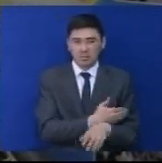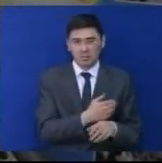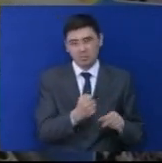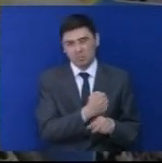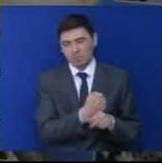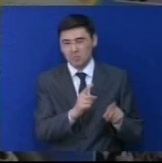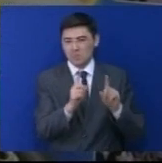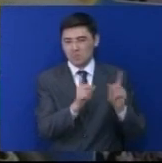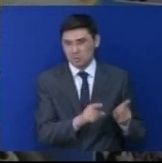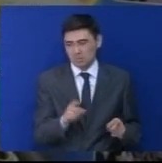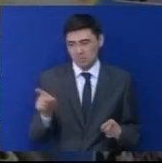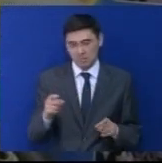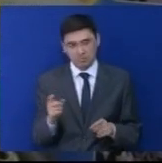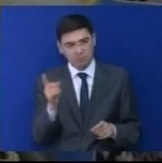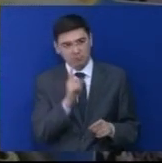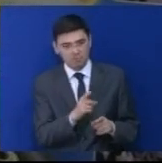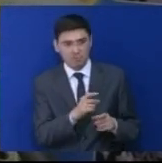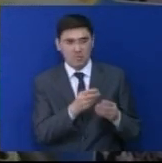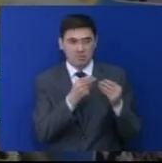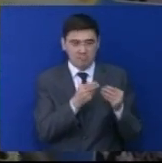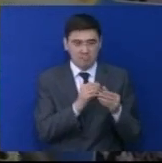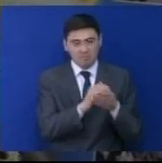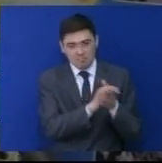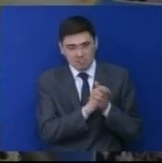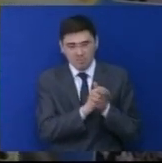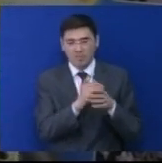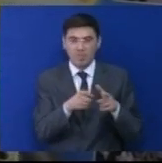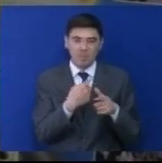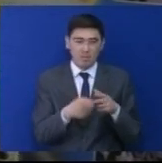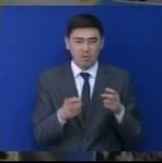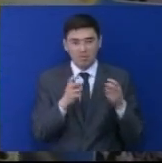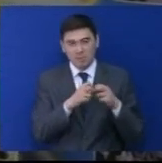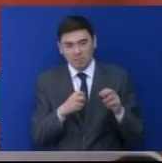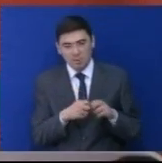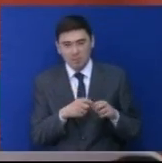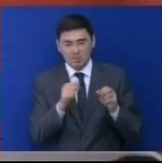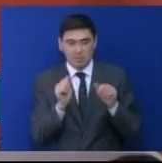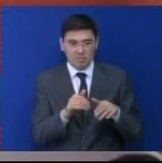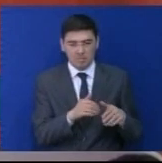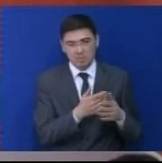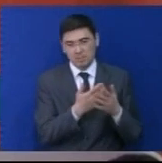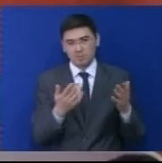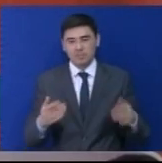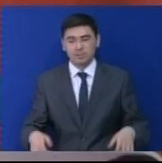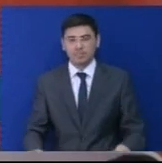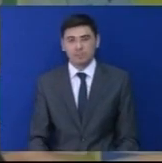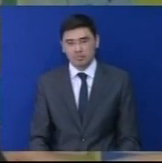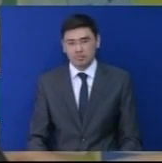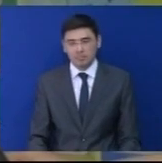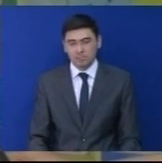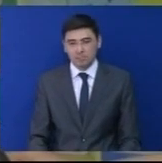знаете, как вот примирили, где-то наоборот постарались решить вопросы, чтобы далее он не подходил. В